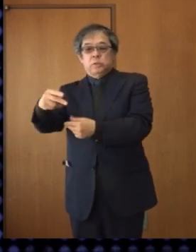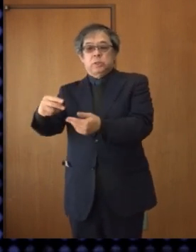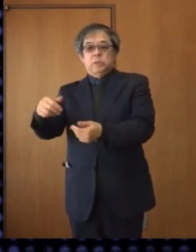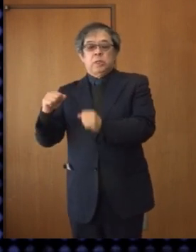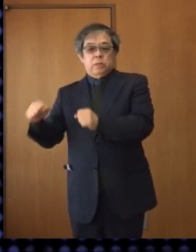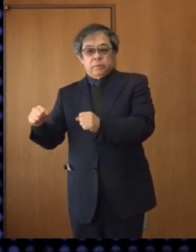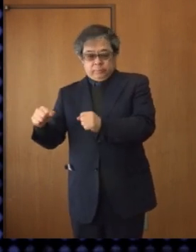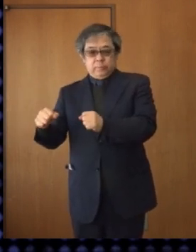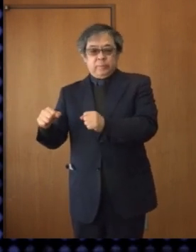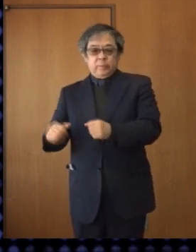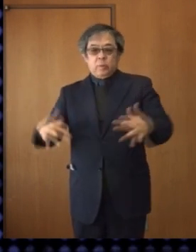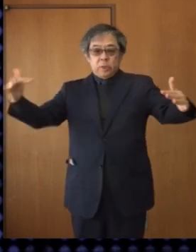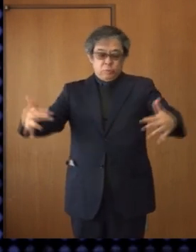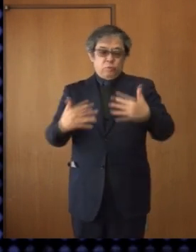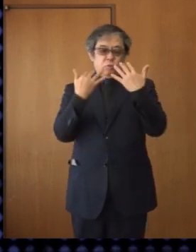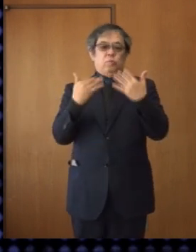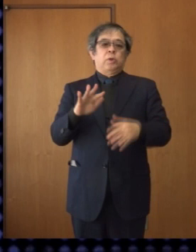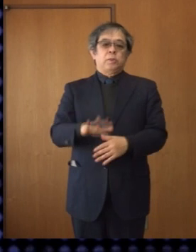を集めました。